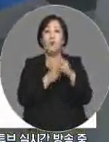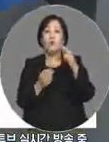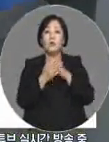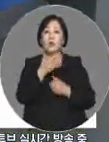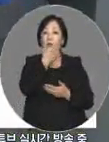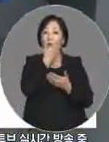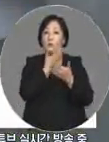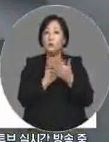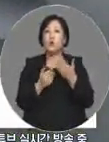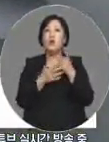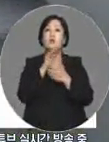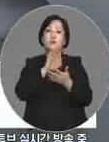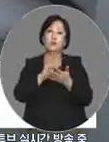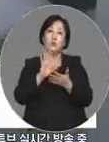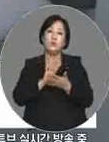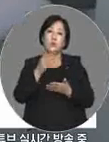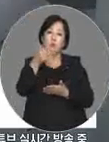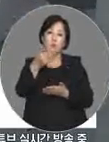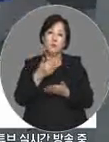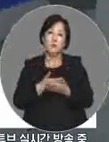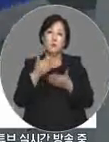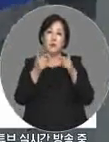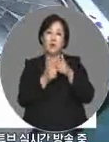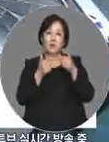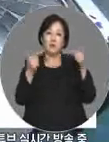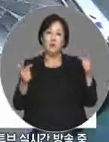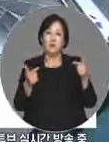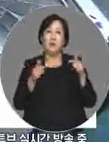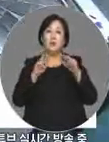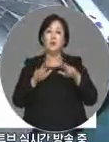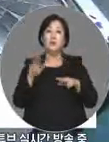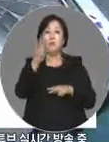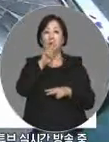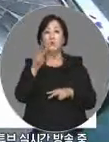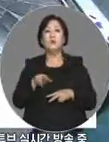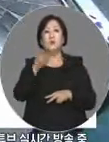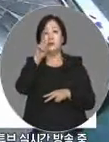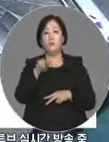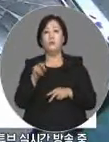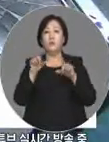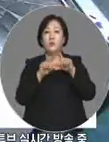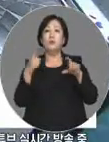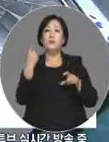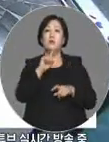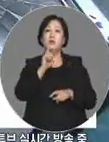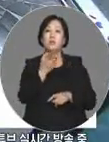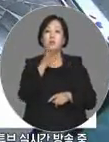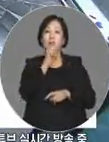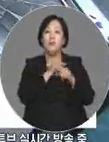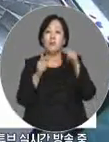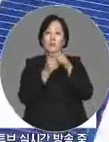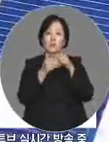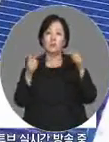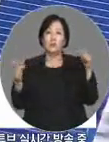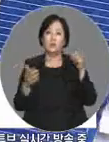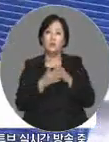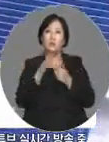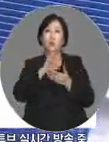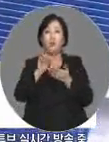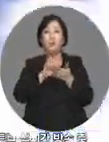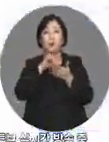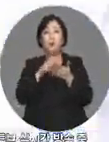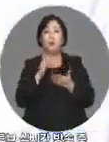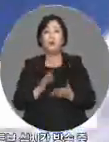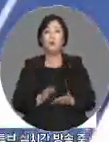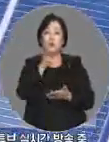소재 수입도 급증하고 있는 상황. 문제는 환율이 1,400원을 돌파하며 초강세를 보이면서 갚아야 할 원화